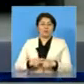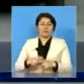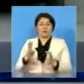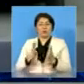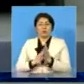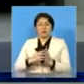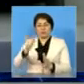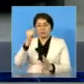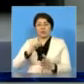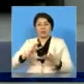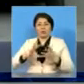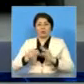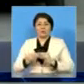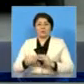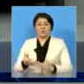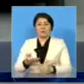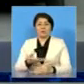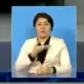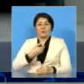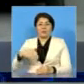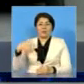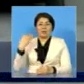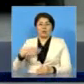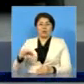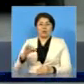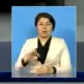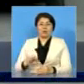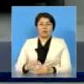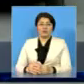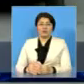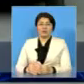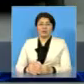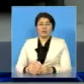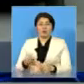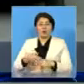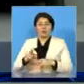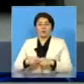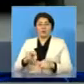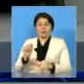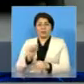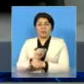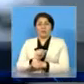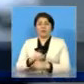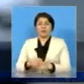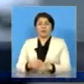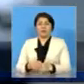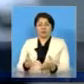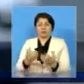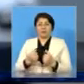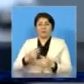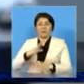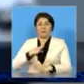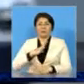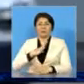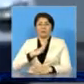айдың қорытындысымен, яғни біздің Ақтөбе облысы бойынша осындай автокөлік бұйырып отыр.